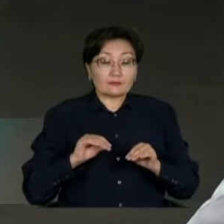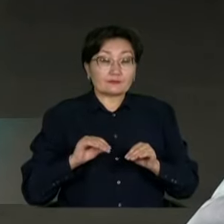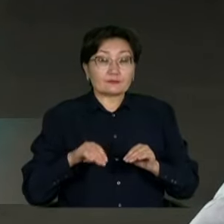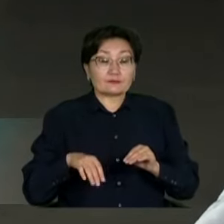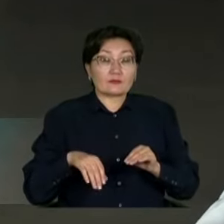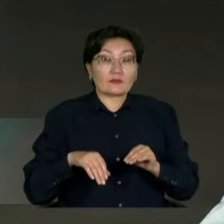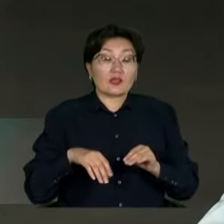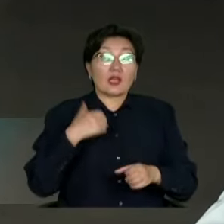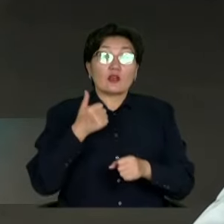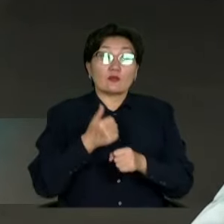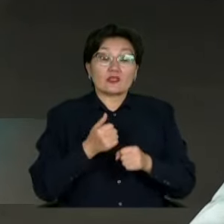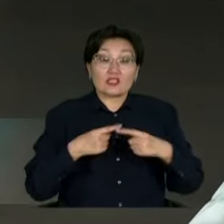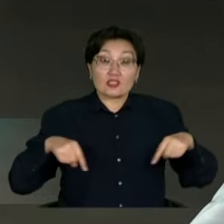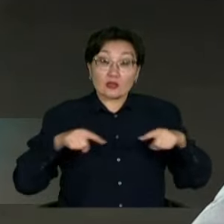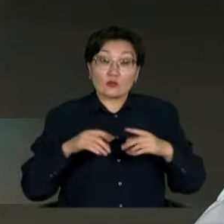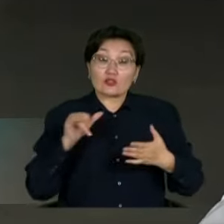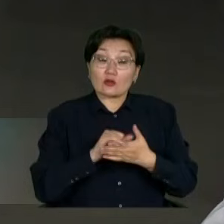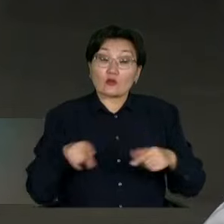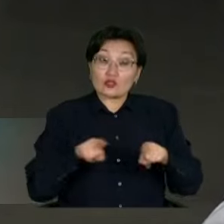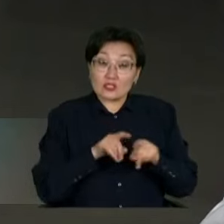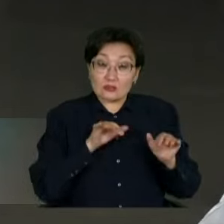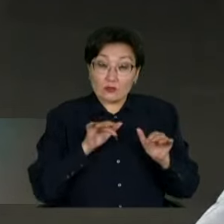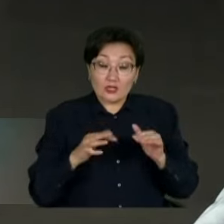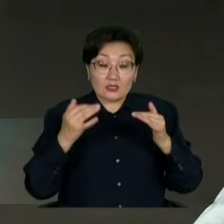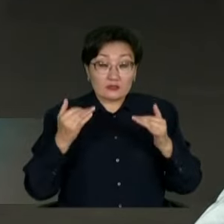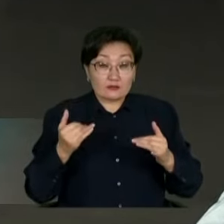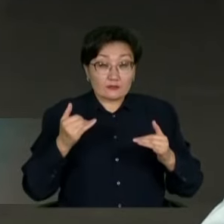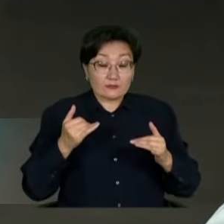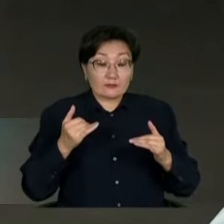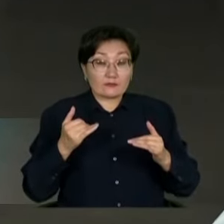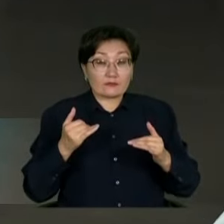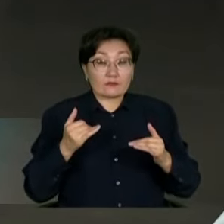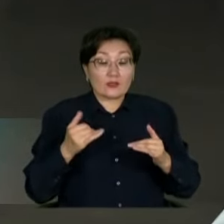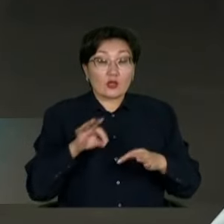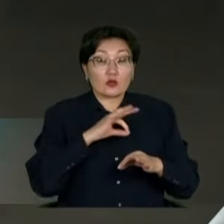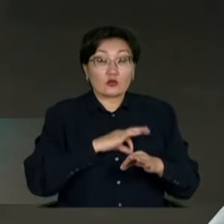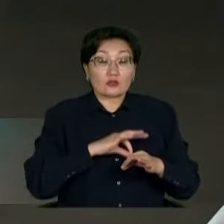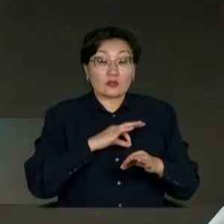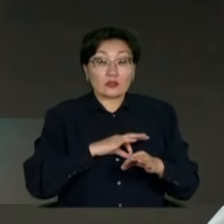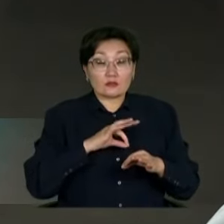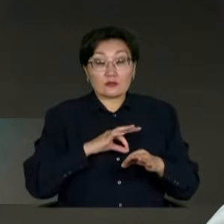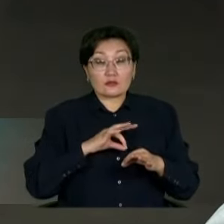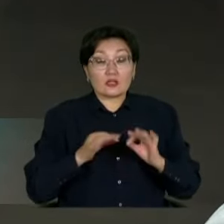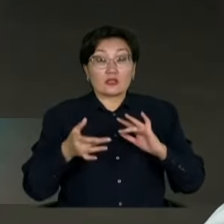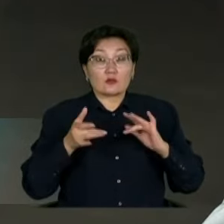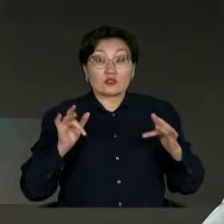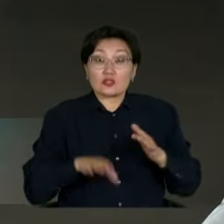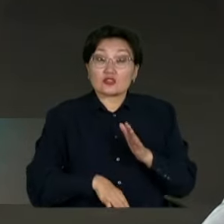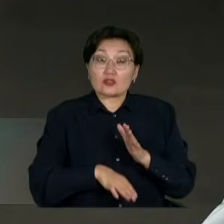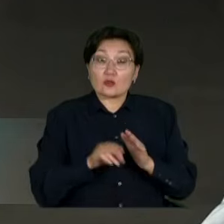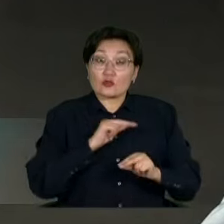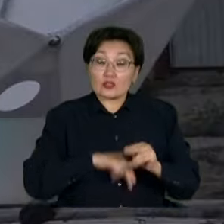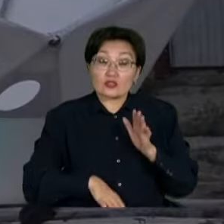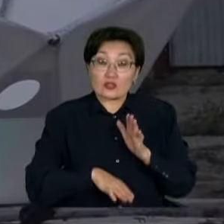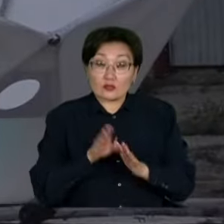базалық станцияларды орнату, осындай шараларды қазір қолданып, интернет жақсарту үшін жұмысты